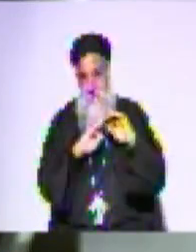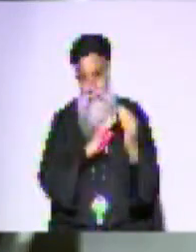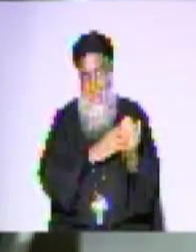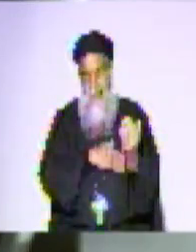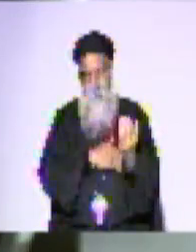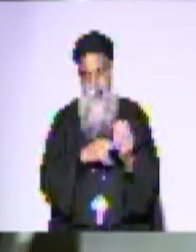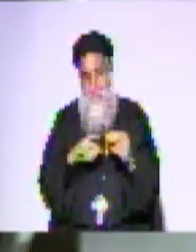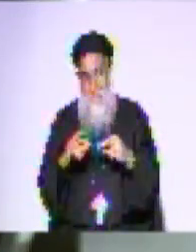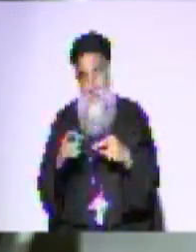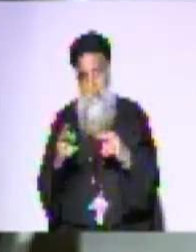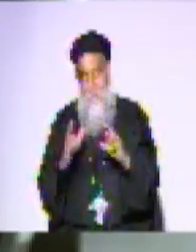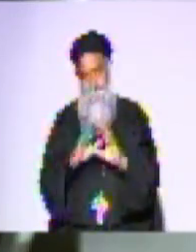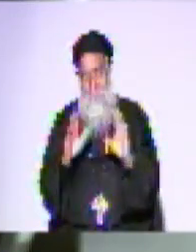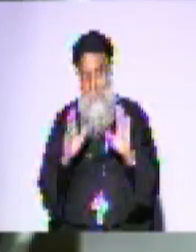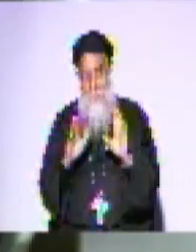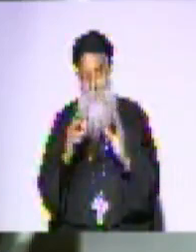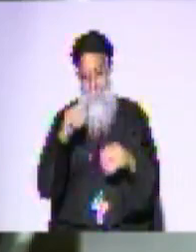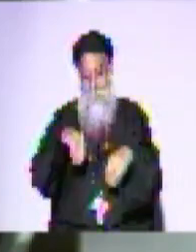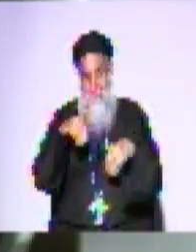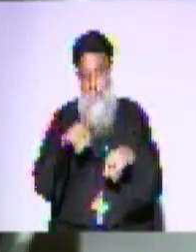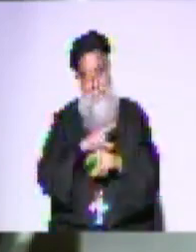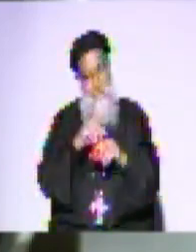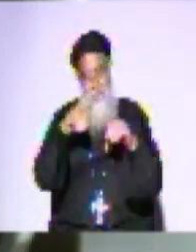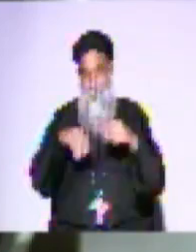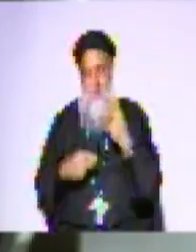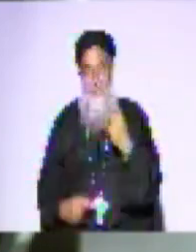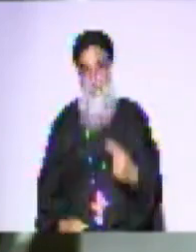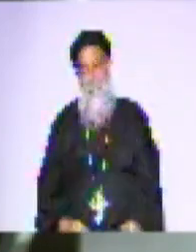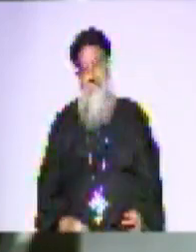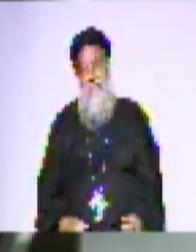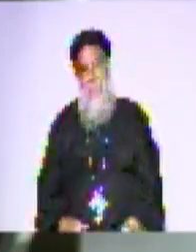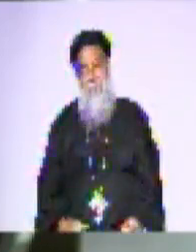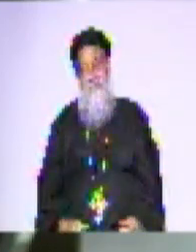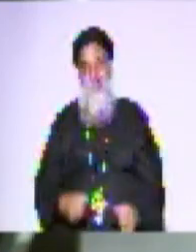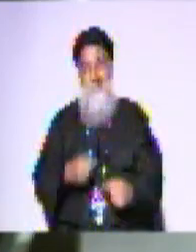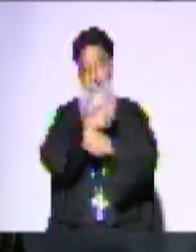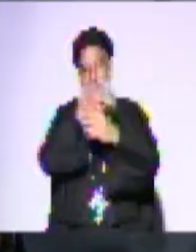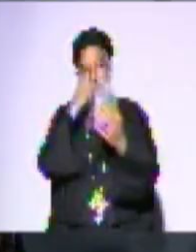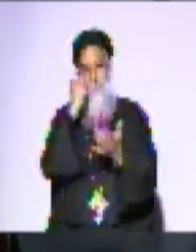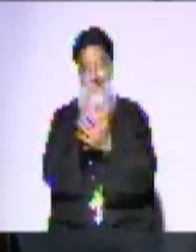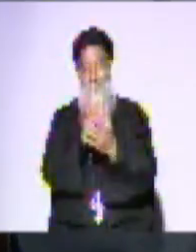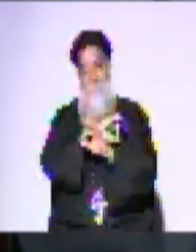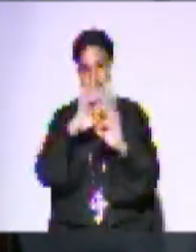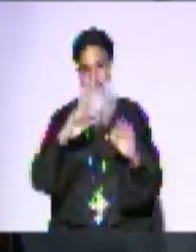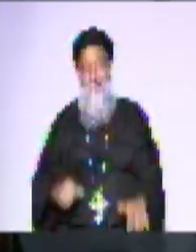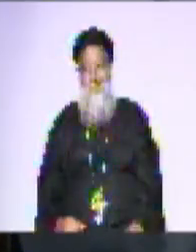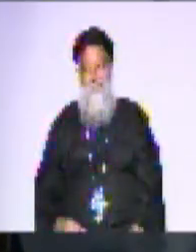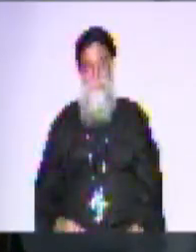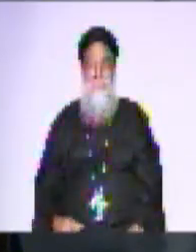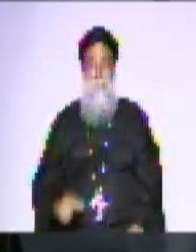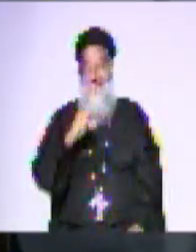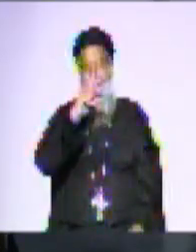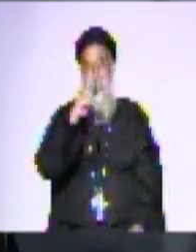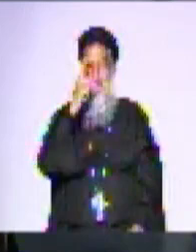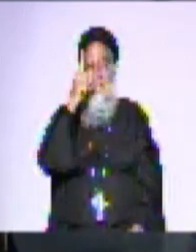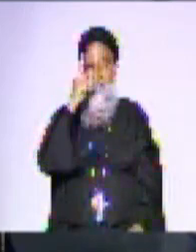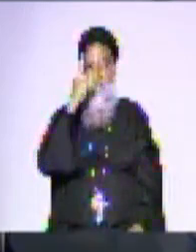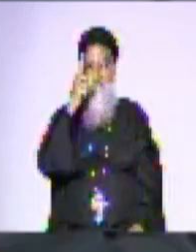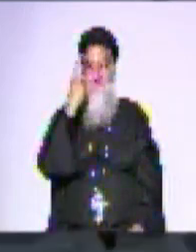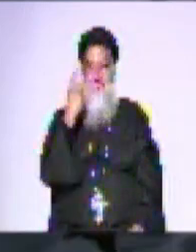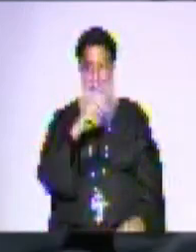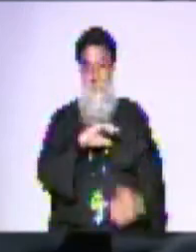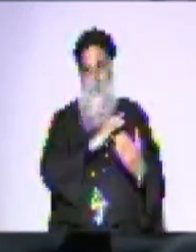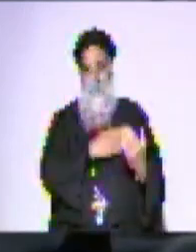الإيمان ما تبقاش معمودية واحد. نختم بالكلام الجميل ده والآية دي: رب واحد، إيمان